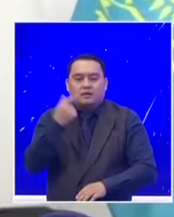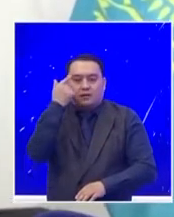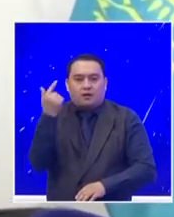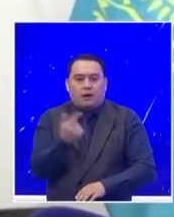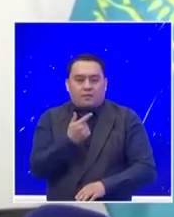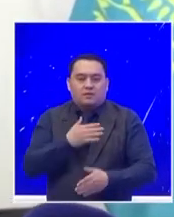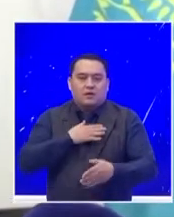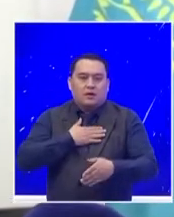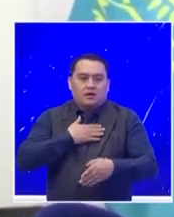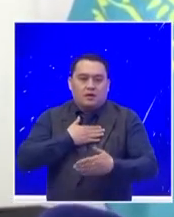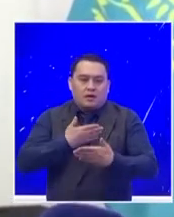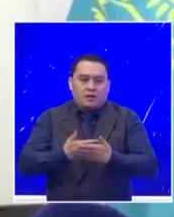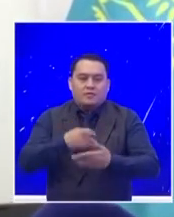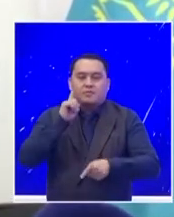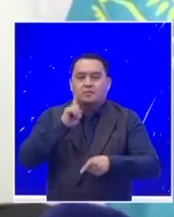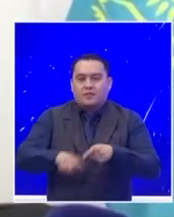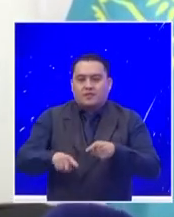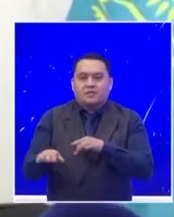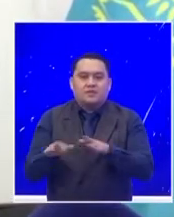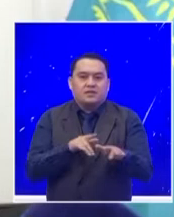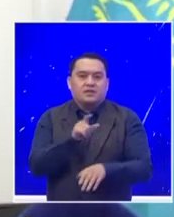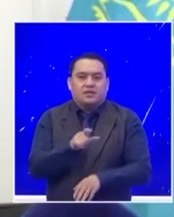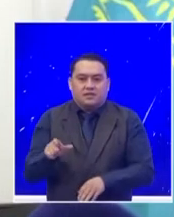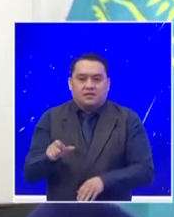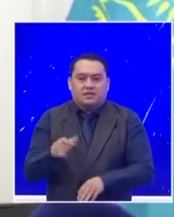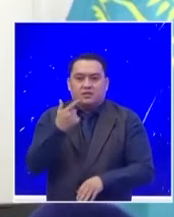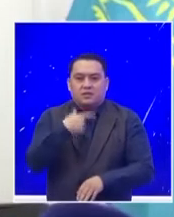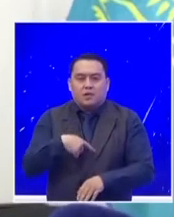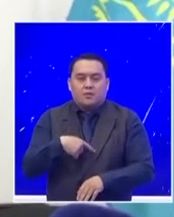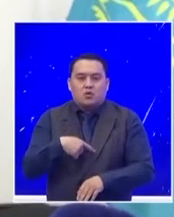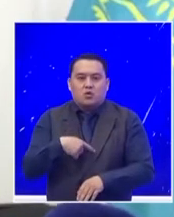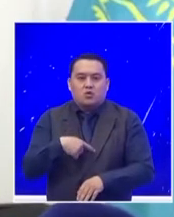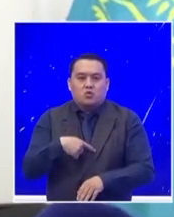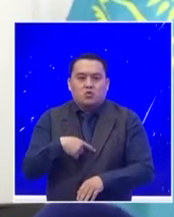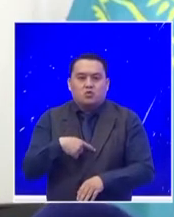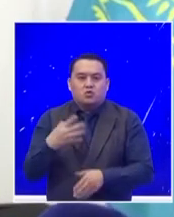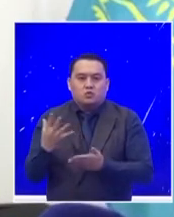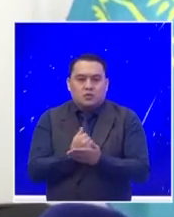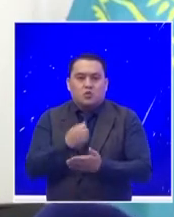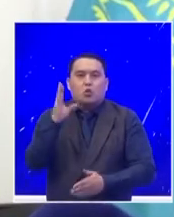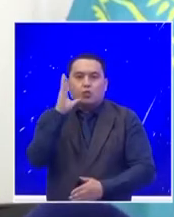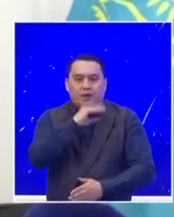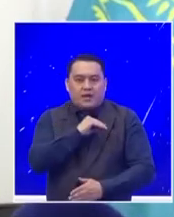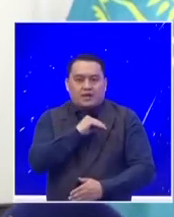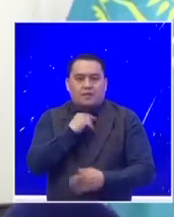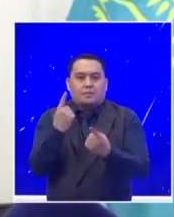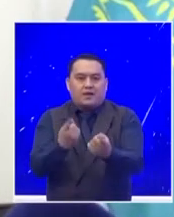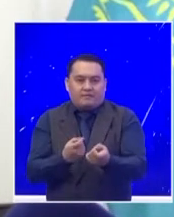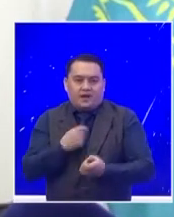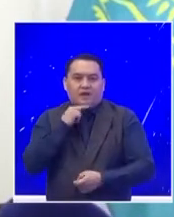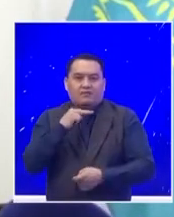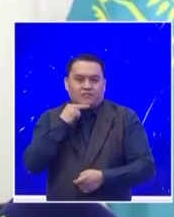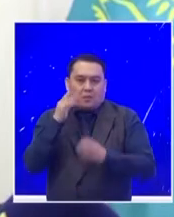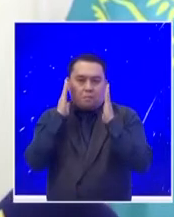коммуникативной, успешной деятельности. Само слово «коммуникация» – это уметь привлекать